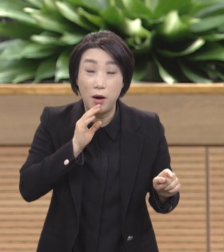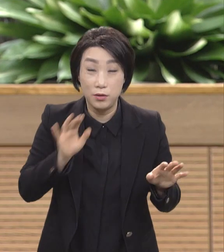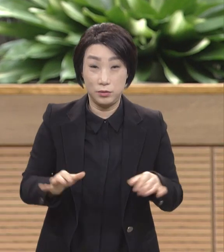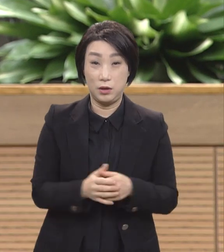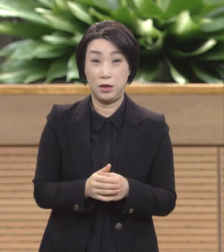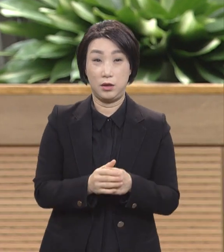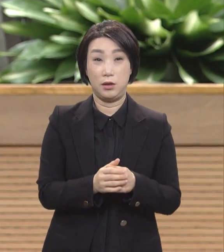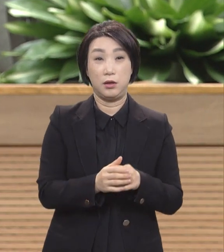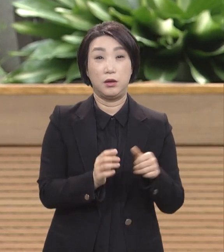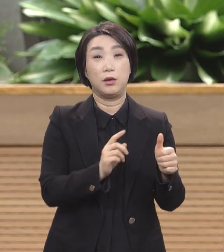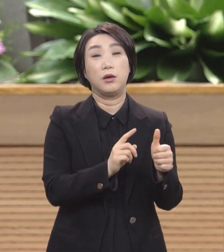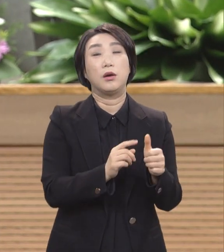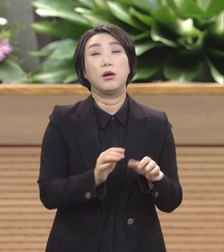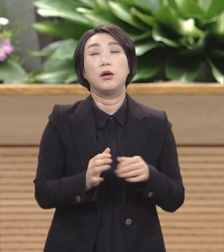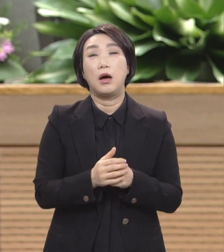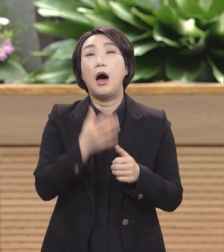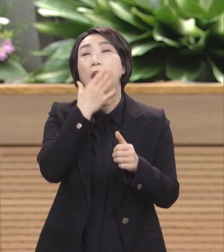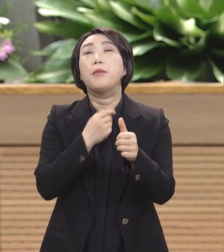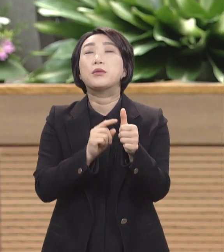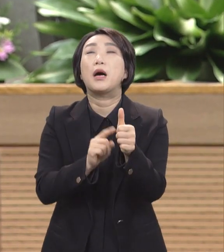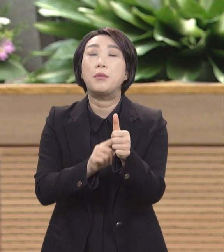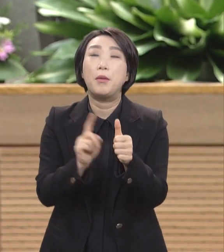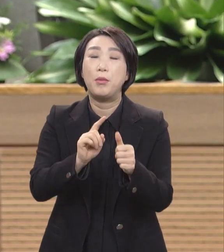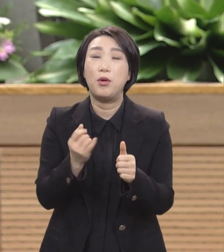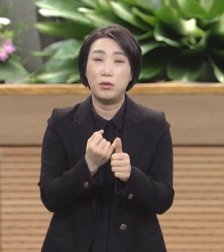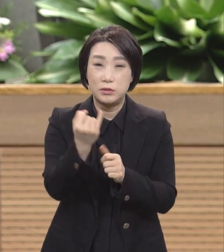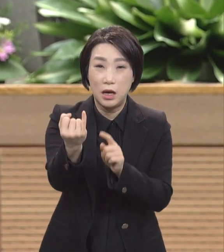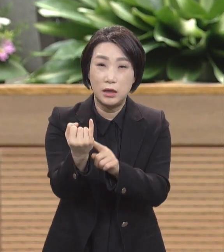자기 아내에게 사라에게 말